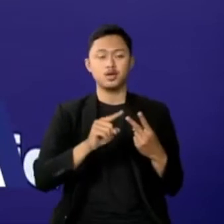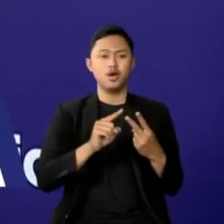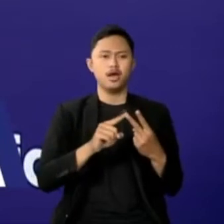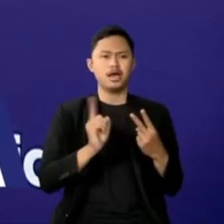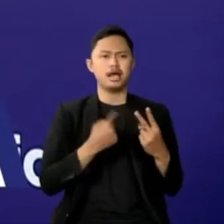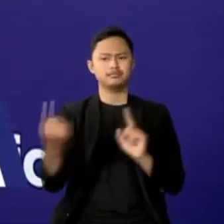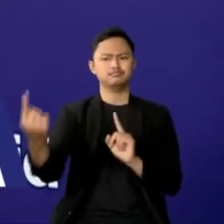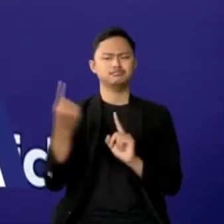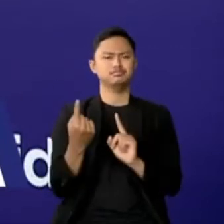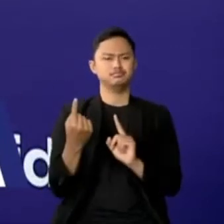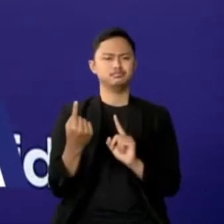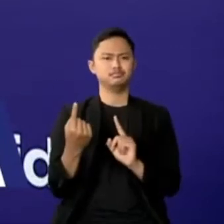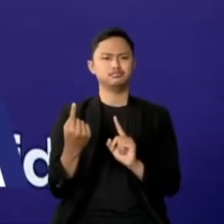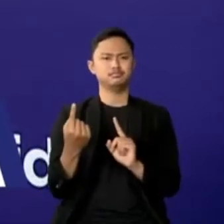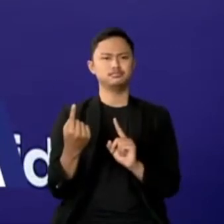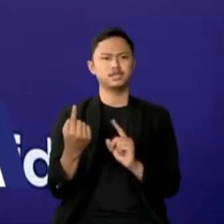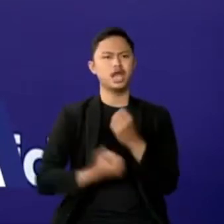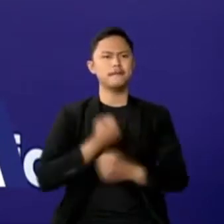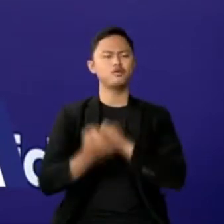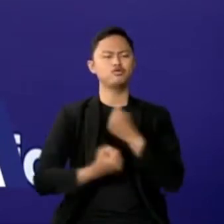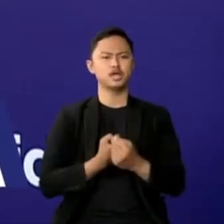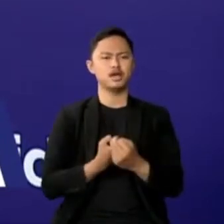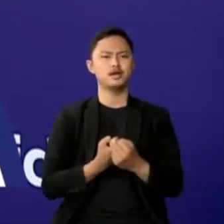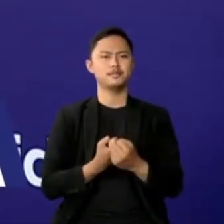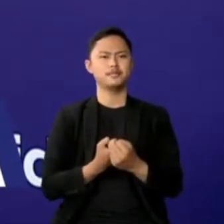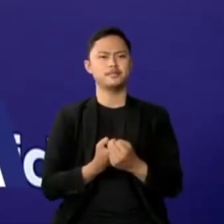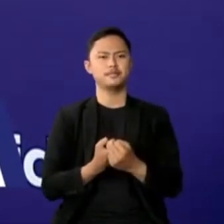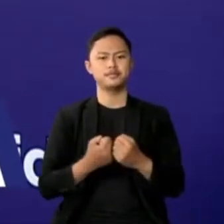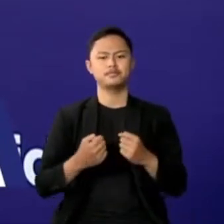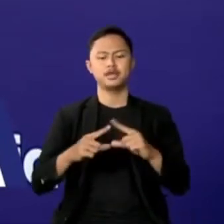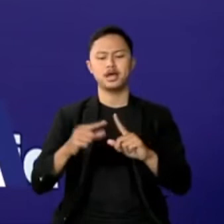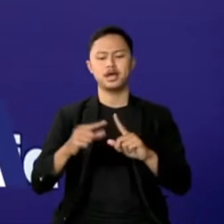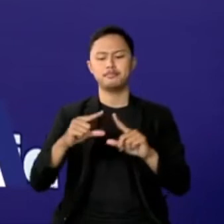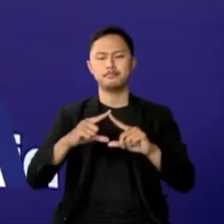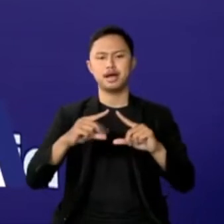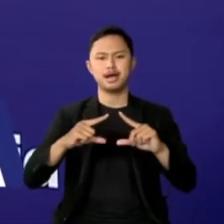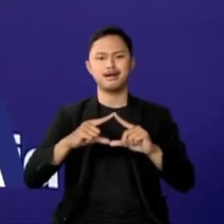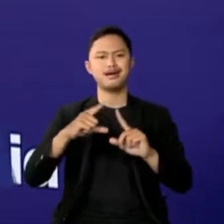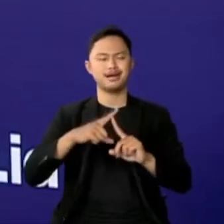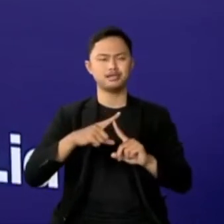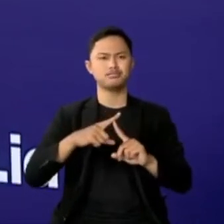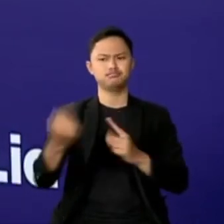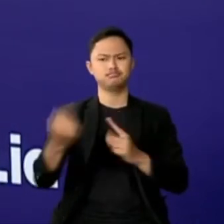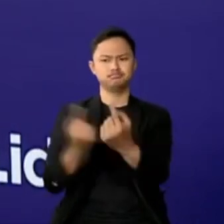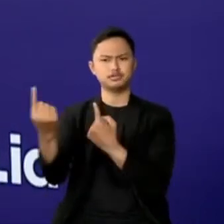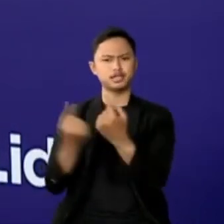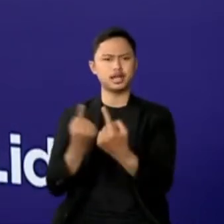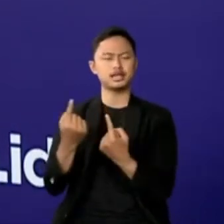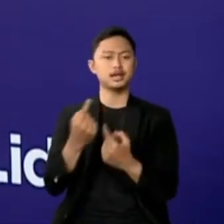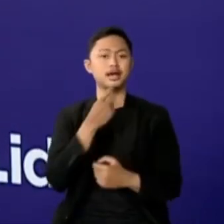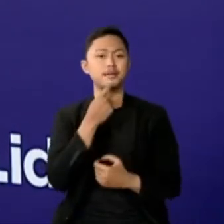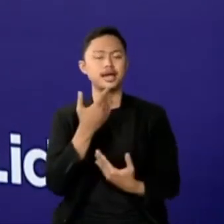terus menghadirkan sebanyak ini sebaik mungkin aparat dari segi kuantitas dan kualitas untuk membantu